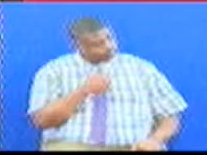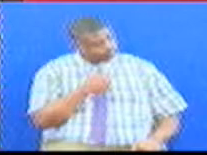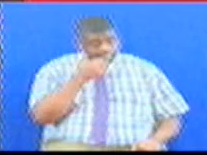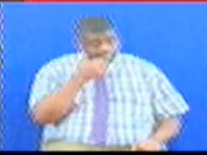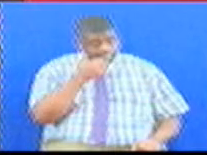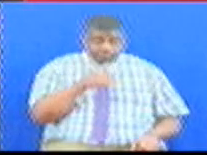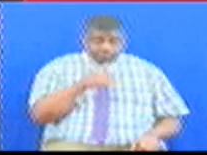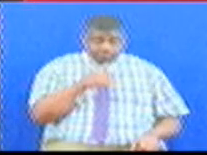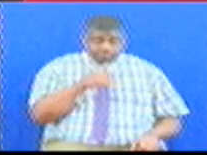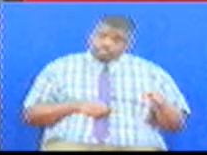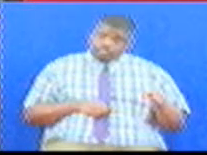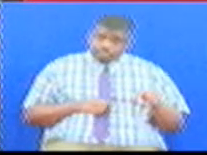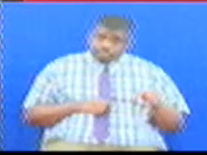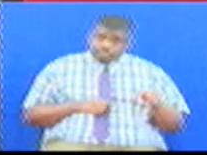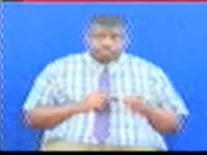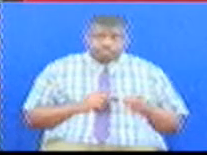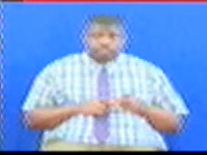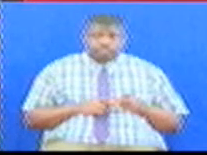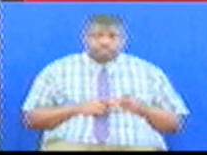bora